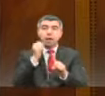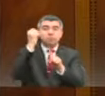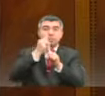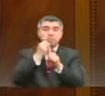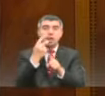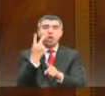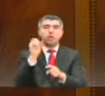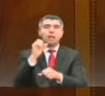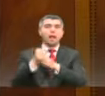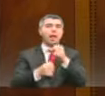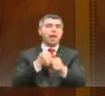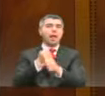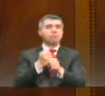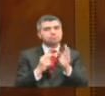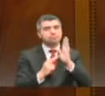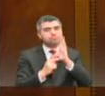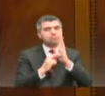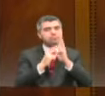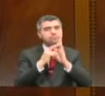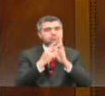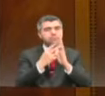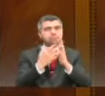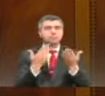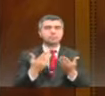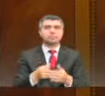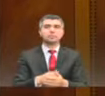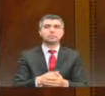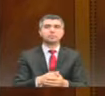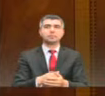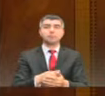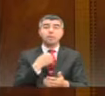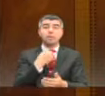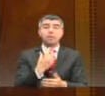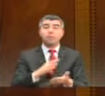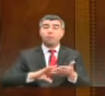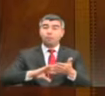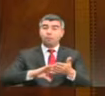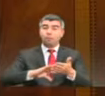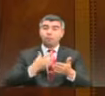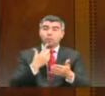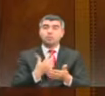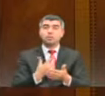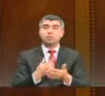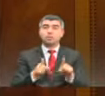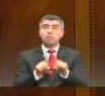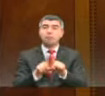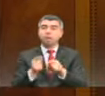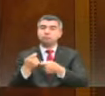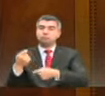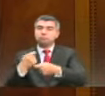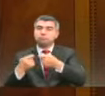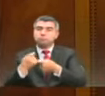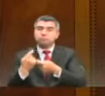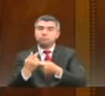20 سنة الأخيرة تدريجيا صحيح، ولكن تمت. وبناء على هذه الخطوات الوازنة التي تمت على المستوى الاقتصادي،